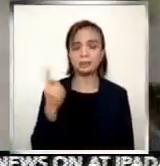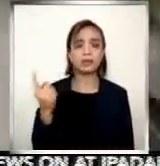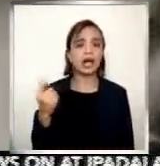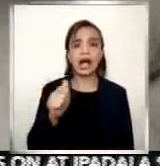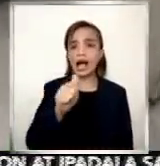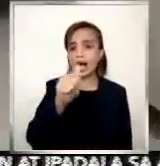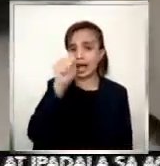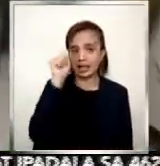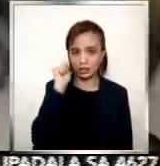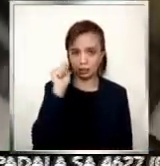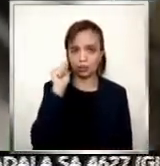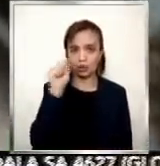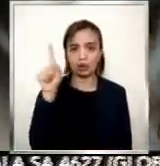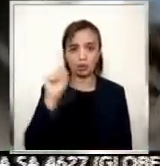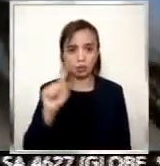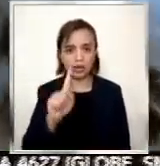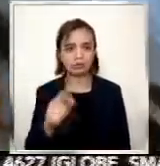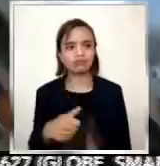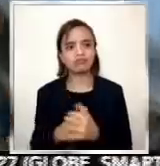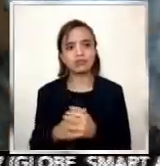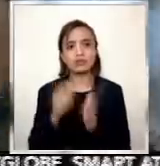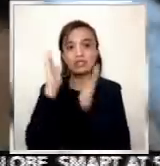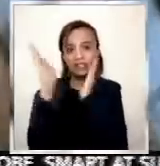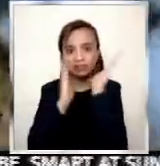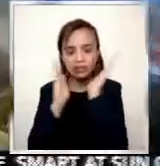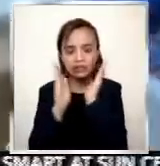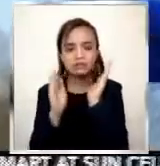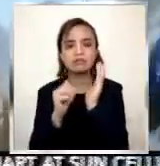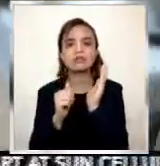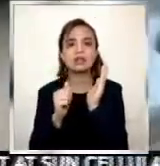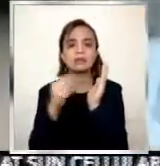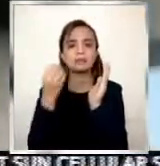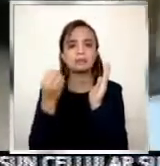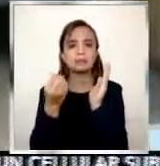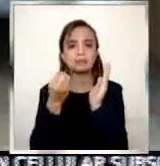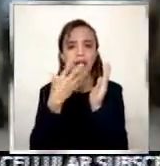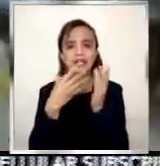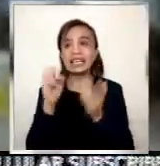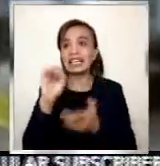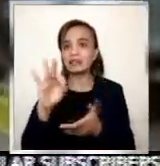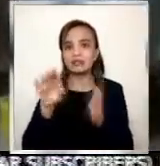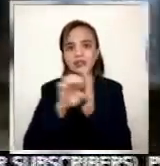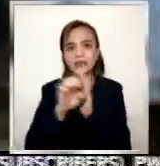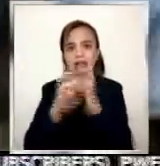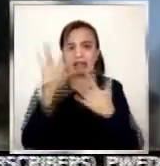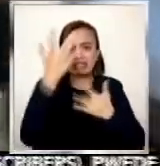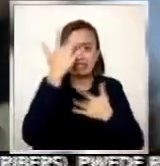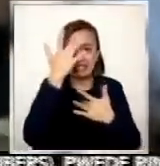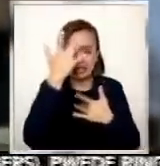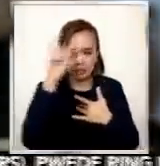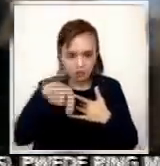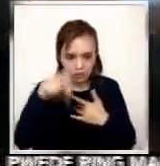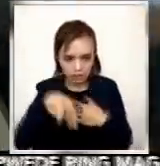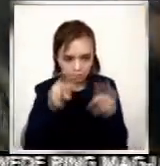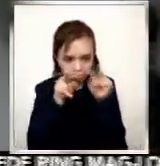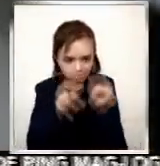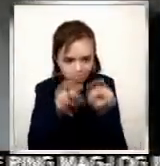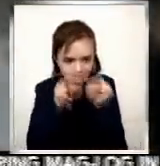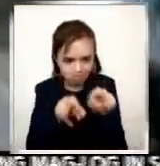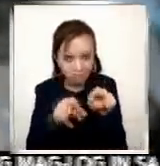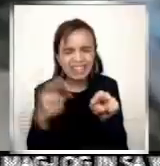to our patients, no? Kasi yung kung may sakit sila, kailangan talaga matutukan. We're really trying our best. We